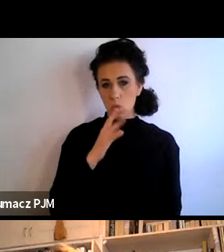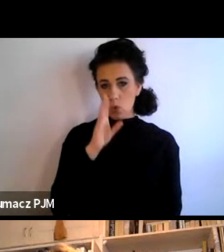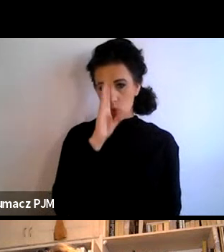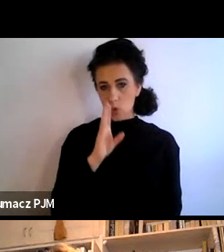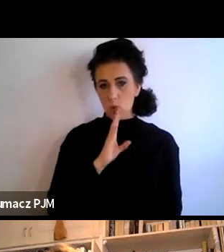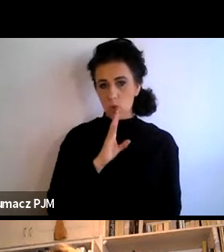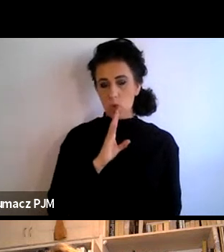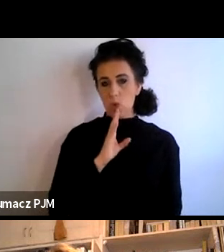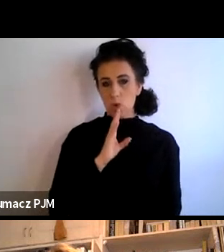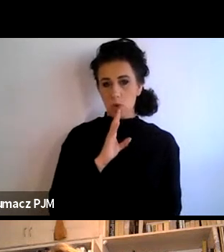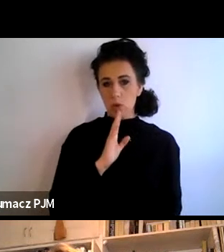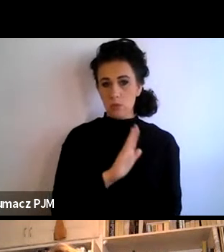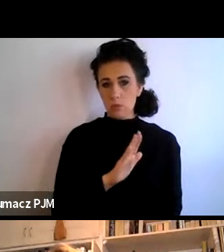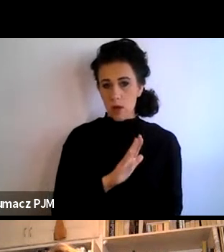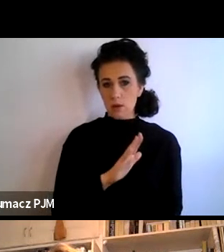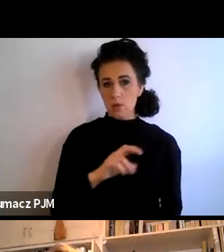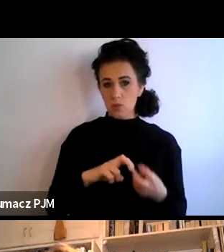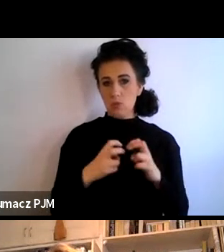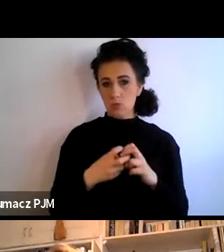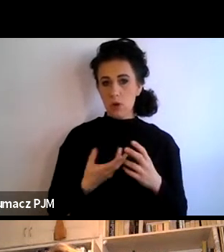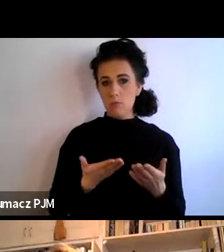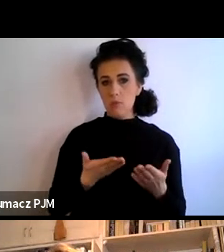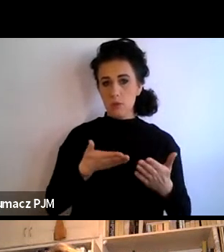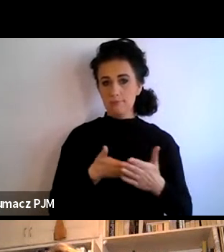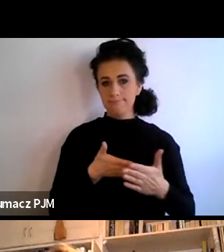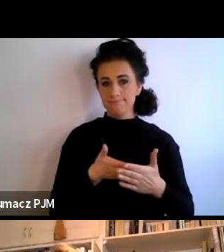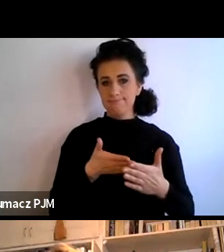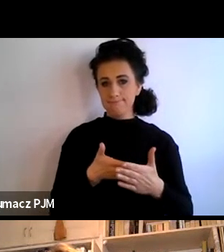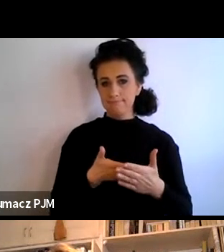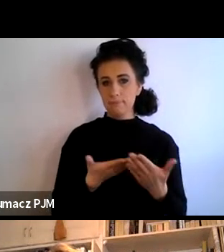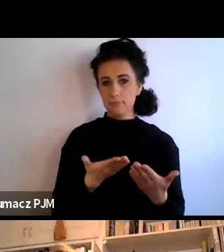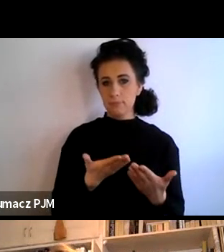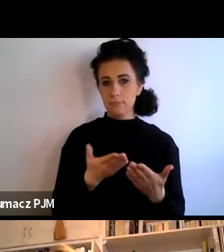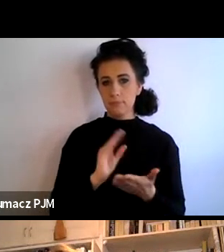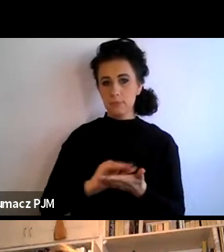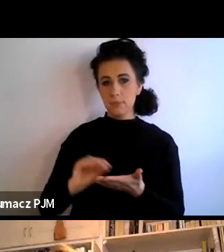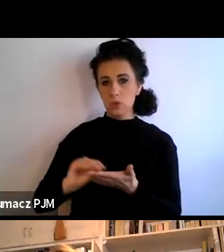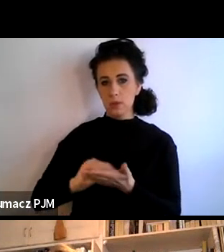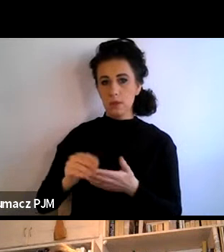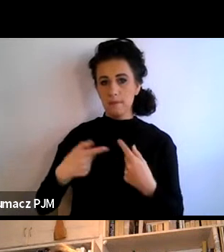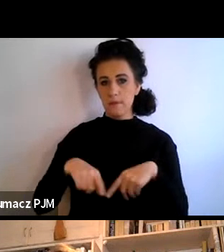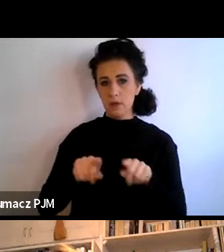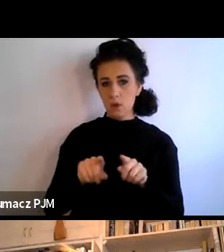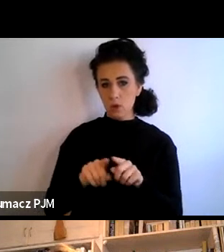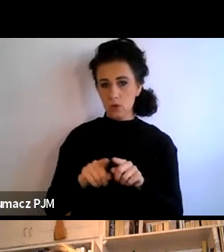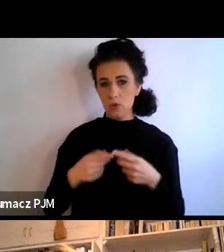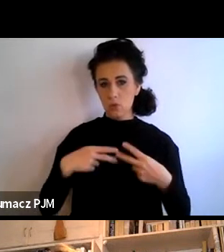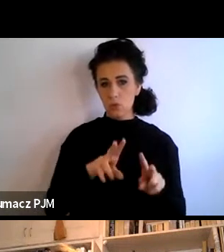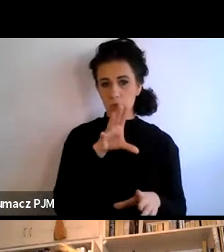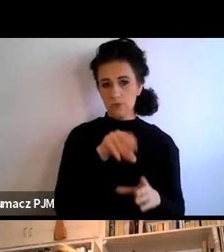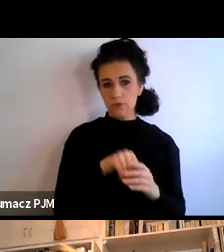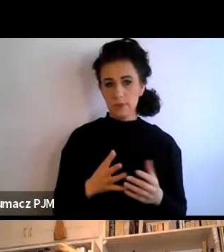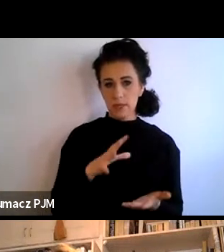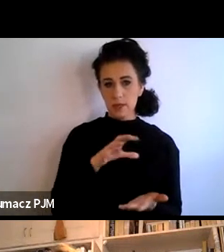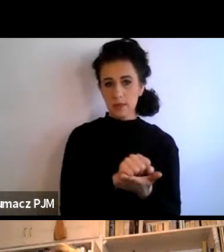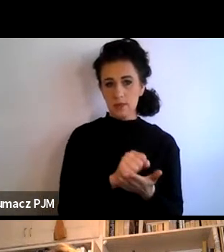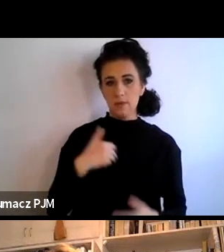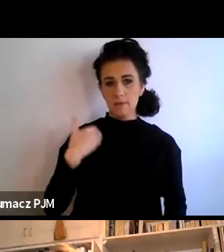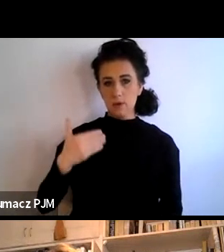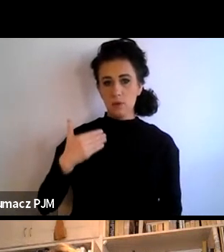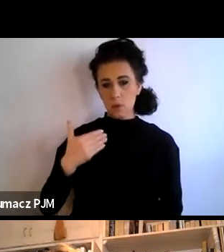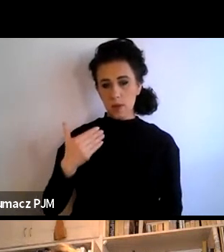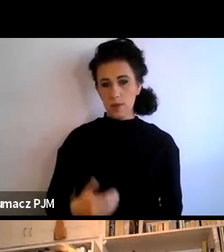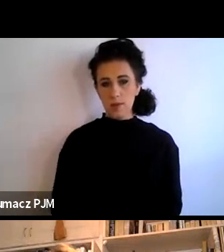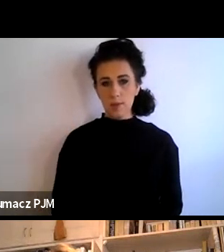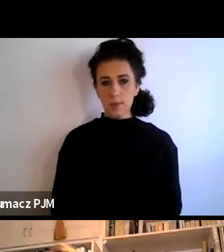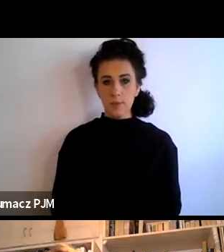ale mają czasem problemy z zrobieniem notatek, czy z uczestniczeniem tam w zajęciach, wykładach